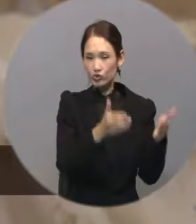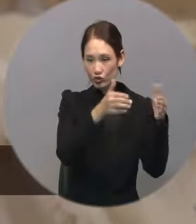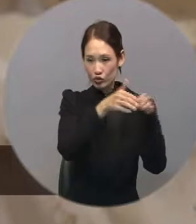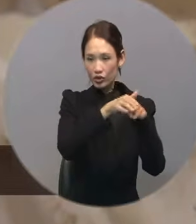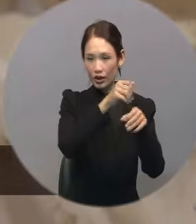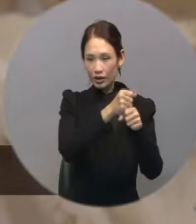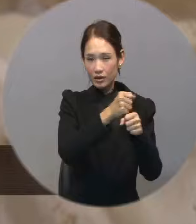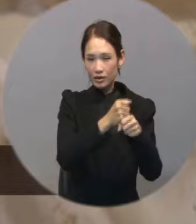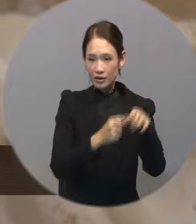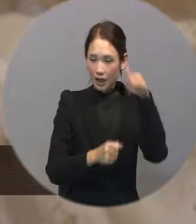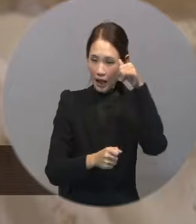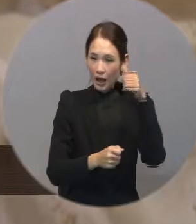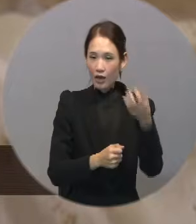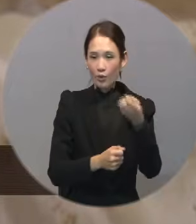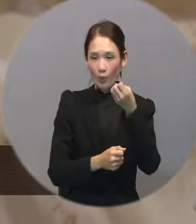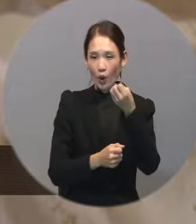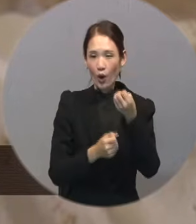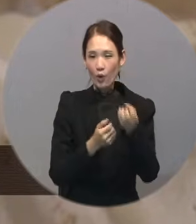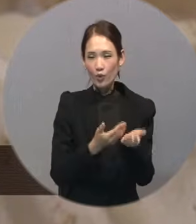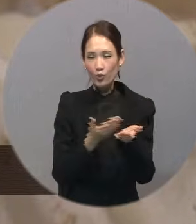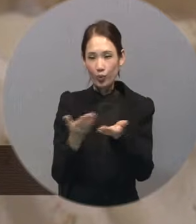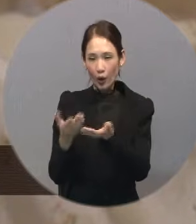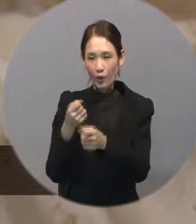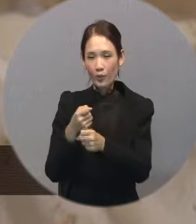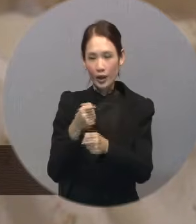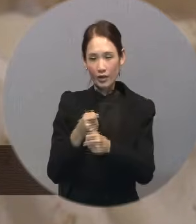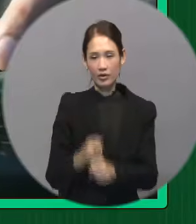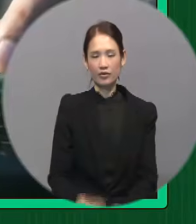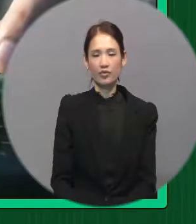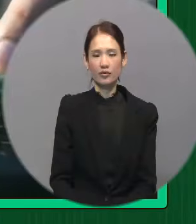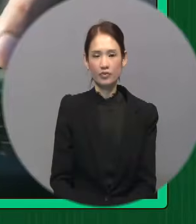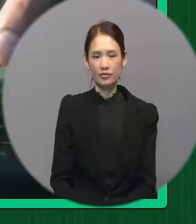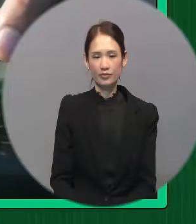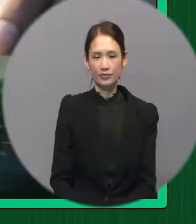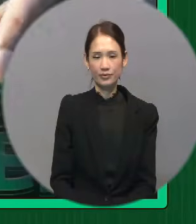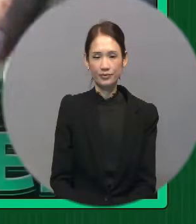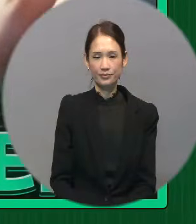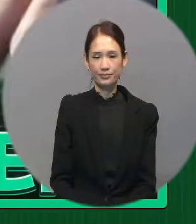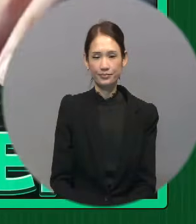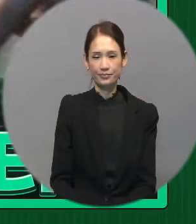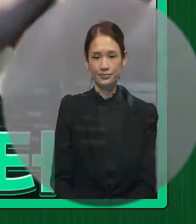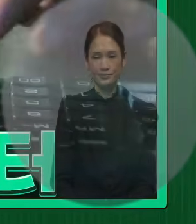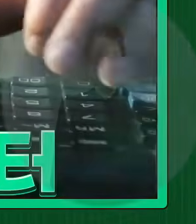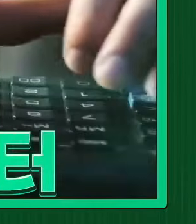이제 인공지능이 먹을 수 있게 데이터로 만들어주는 역할이거든요.